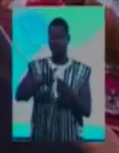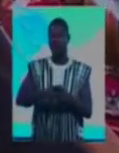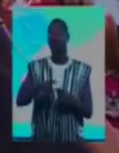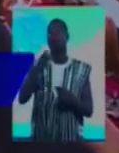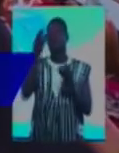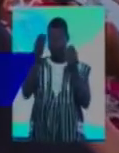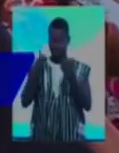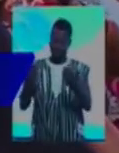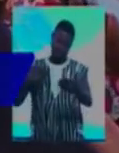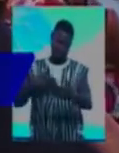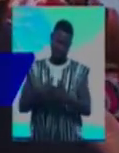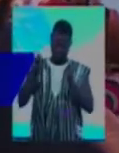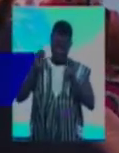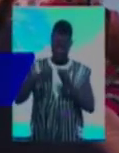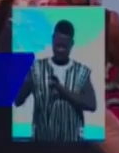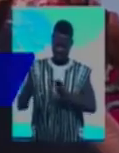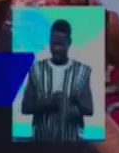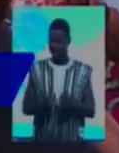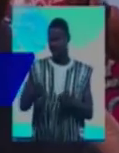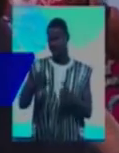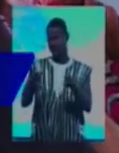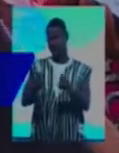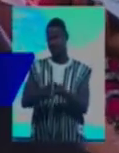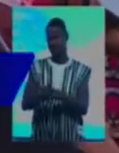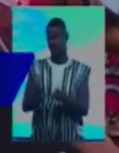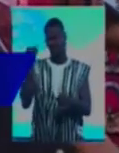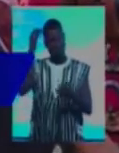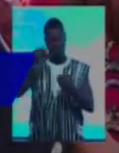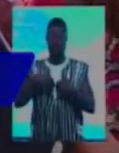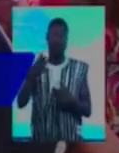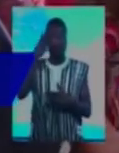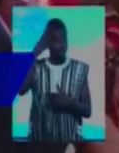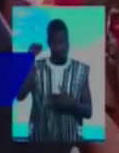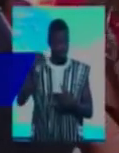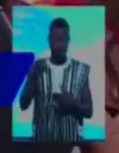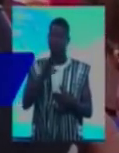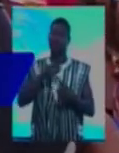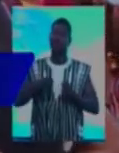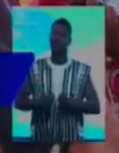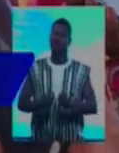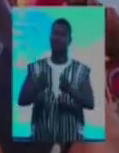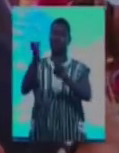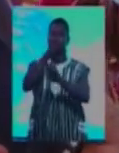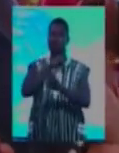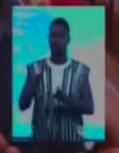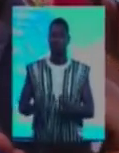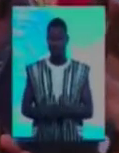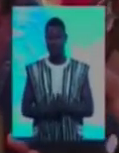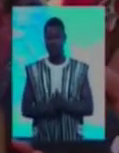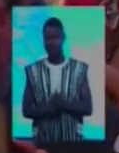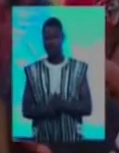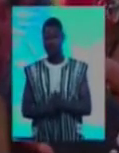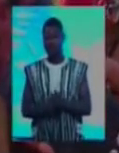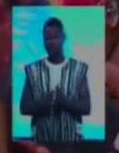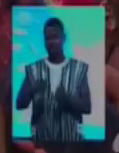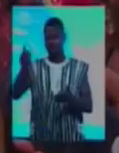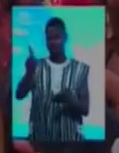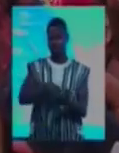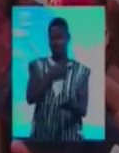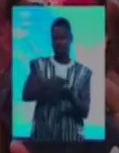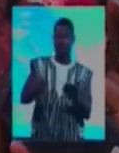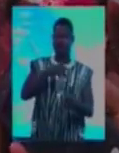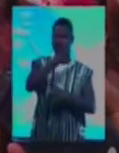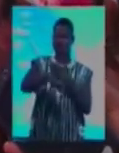rapidement, on peut faire vite. Comme on a l'expérience, donc on a essayé d'éliminer avec ma directrice là tous